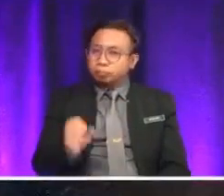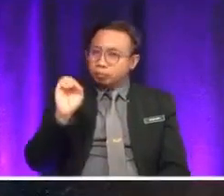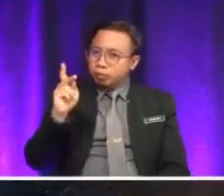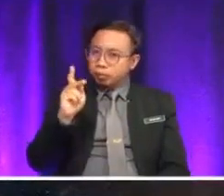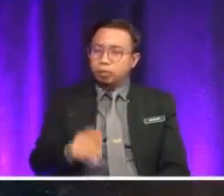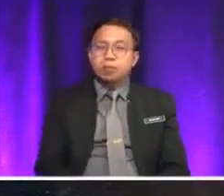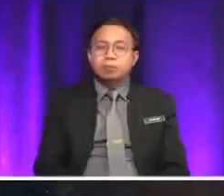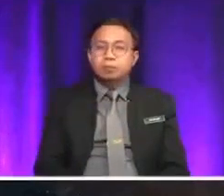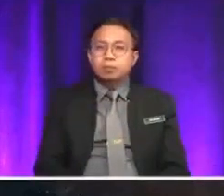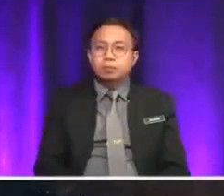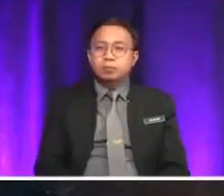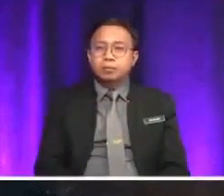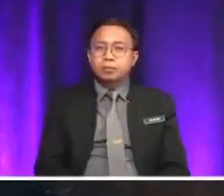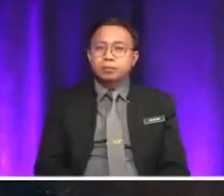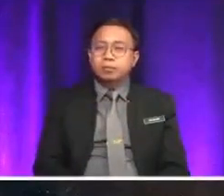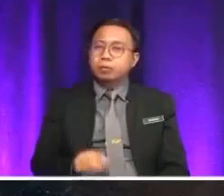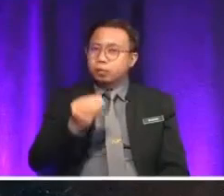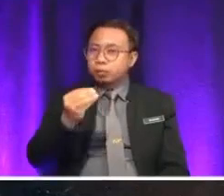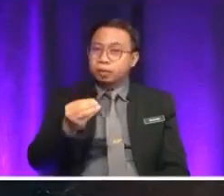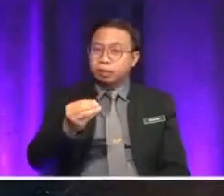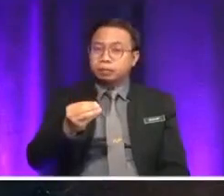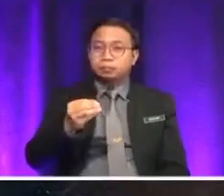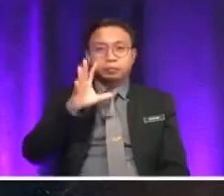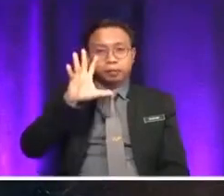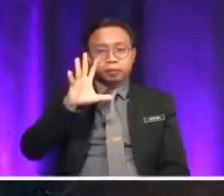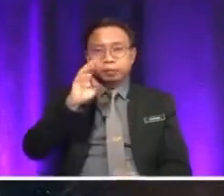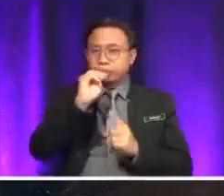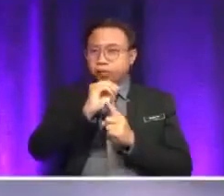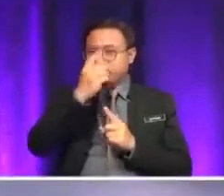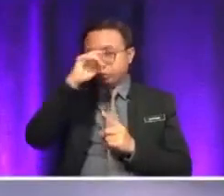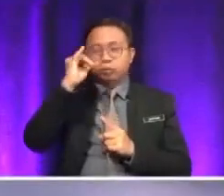Okey. Okey, bagilah sikit Iman 5 markah. 5 markah untuk Iman.